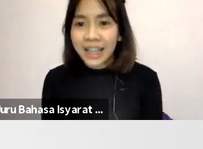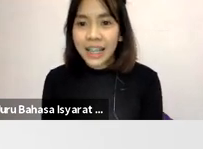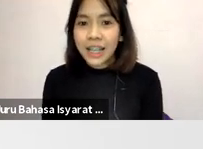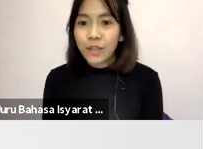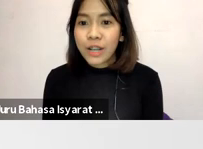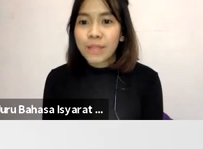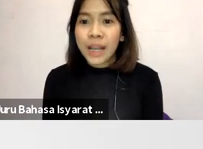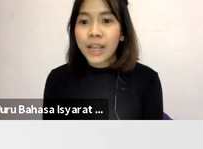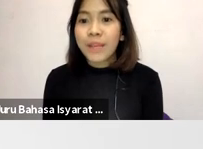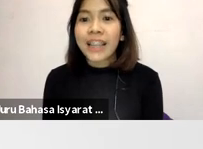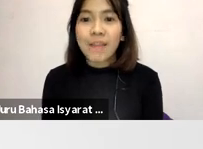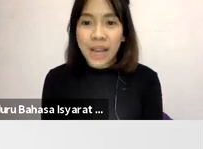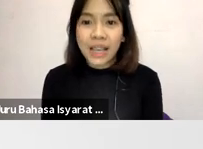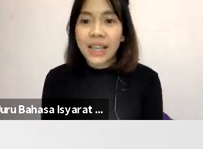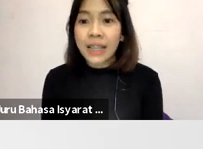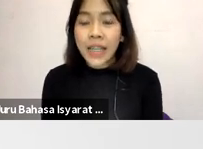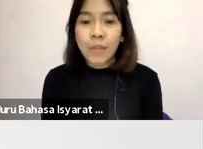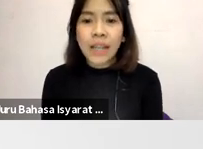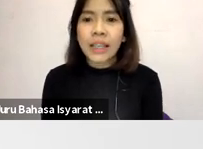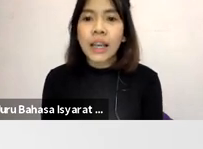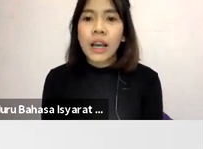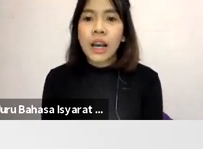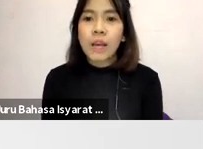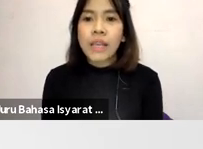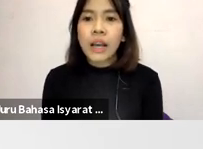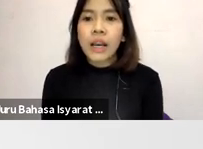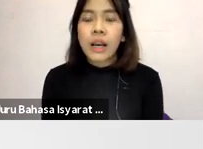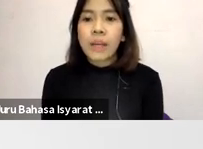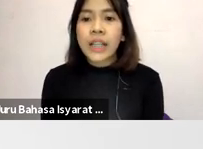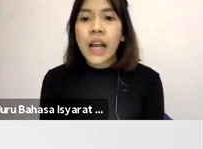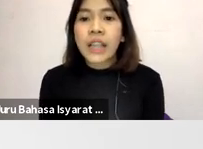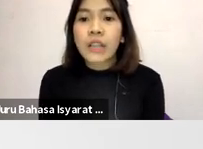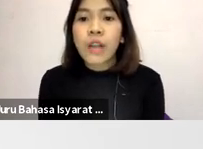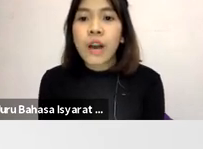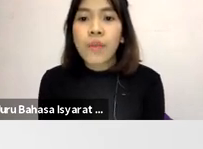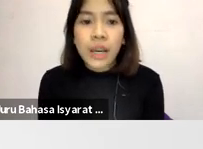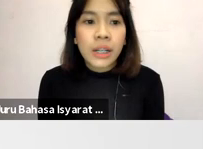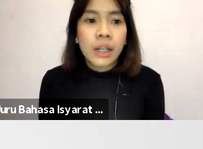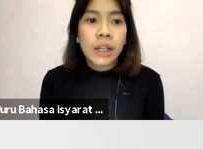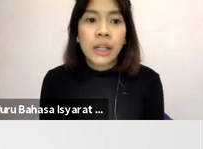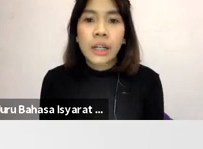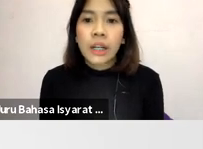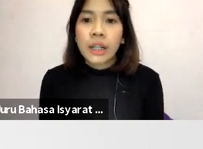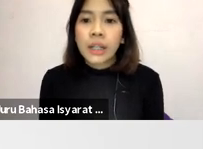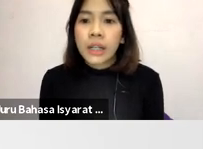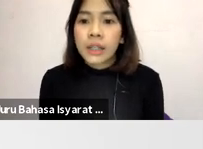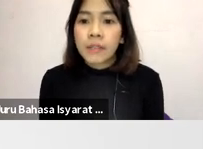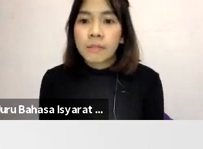isyarat sudah semakin bertambah hingga saat ini berarti banyak masyarakat yang sudah were